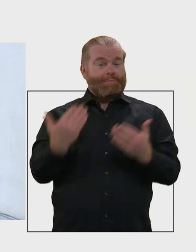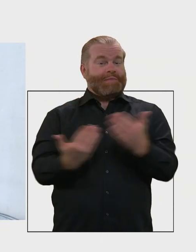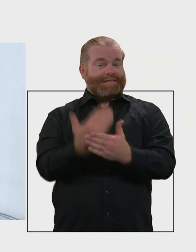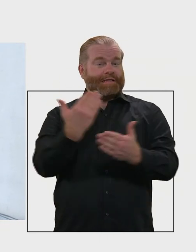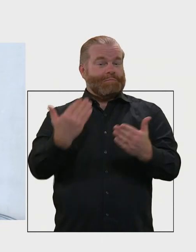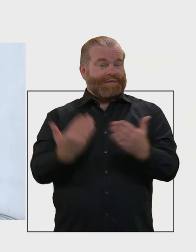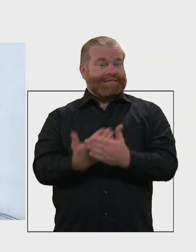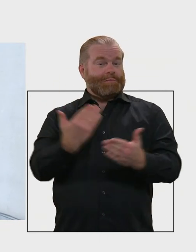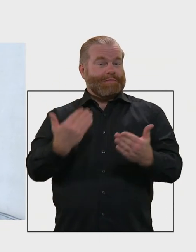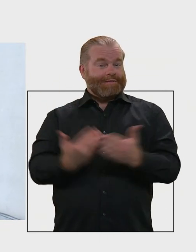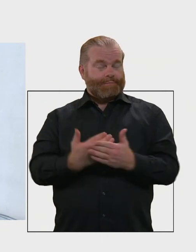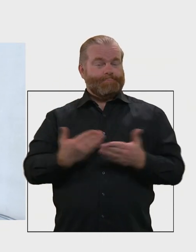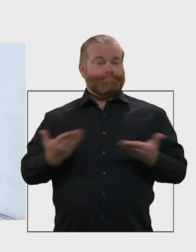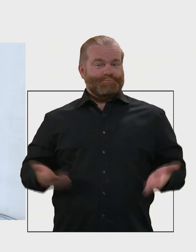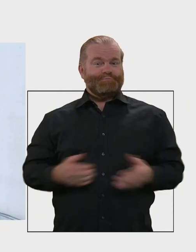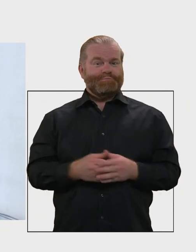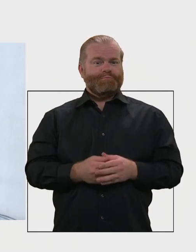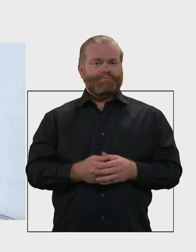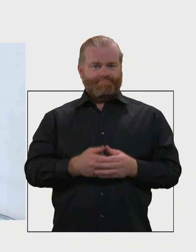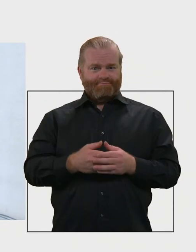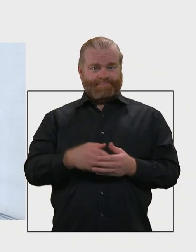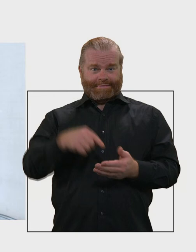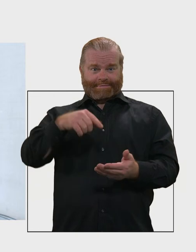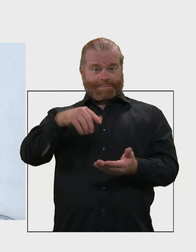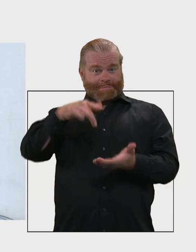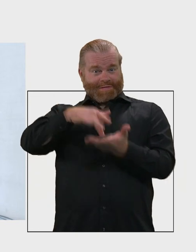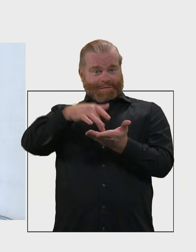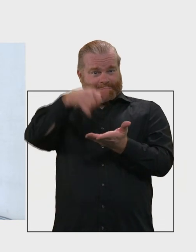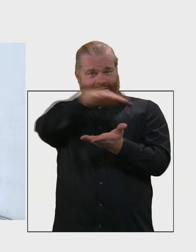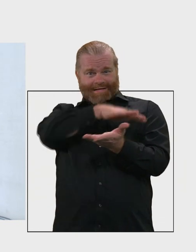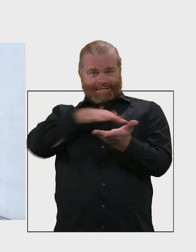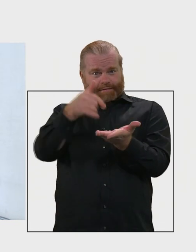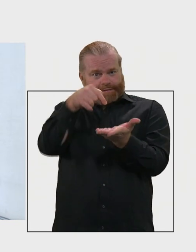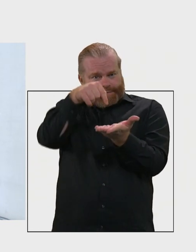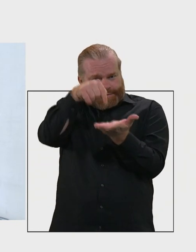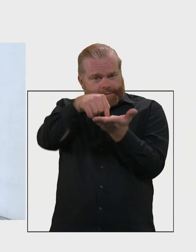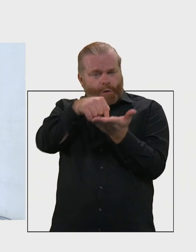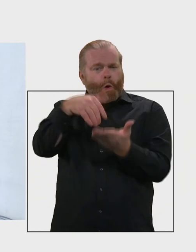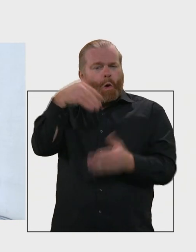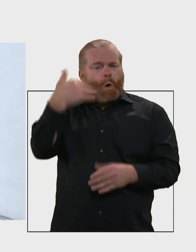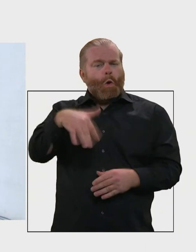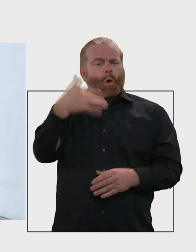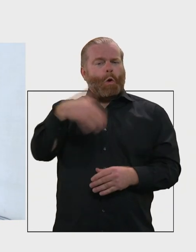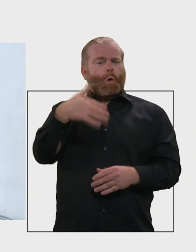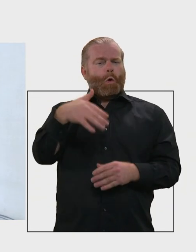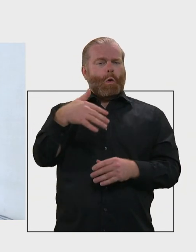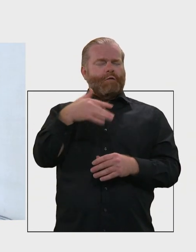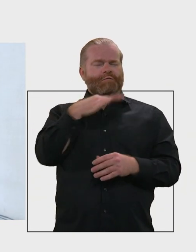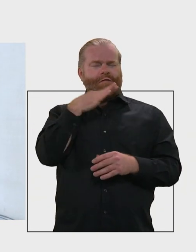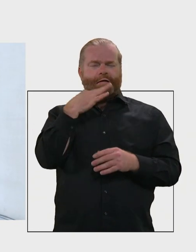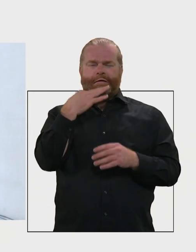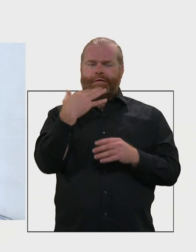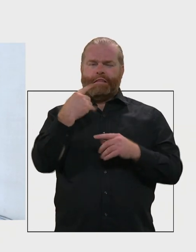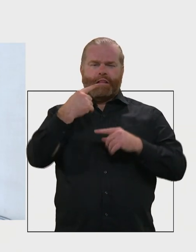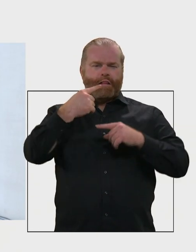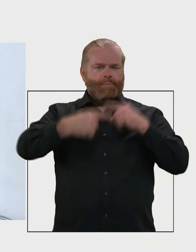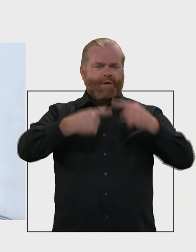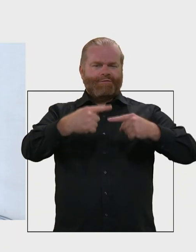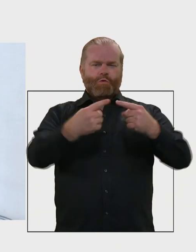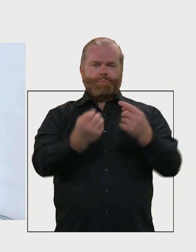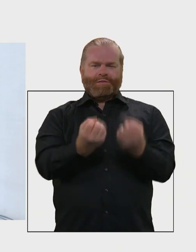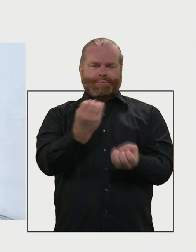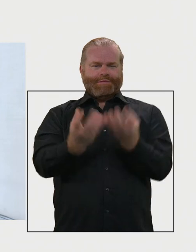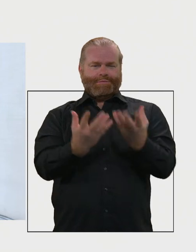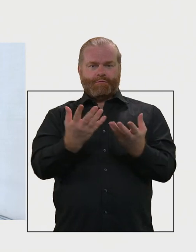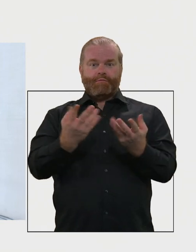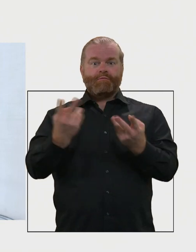viele Prozesse und Entwicklungen verdichtet. Hier gab es eine alte Burg, hier gab es das Schloss, in dem